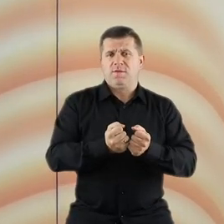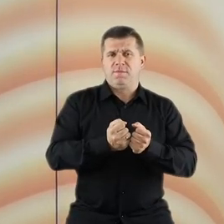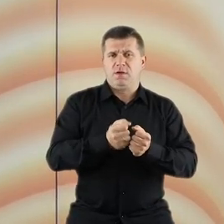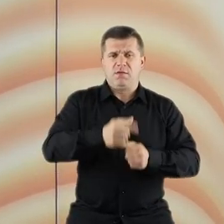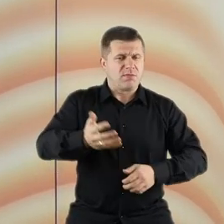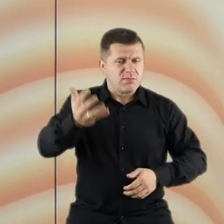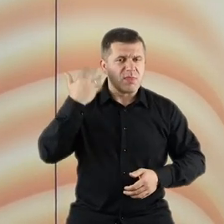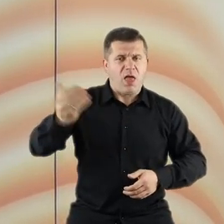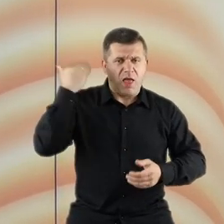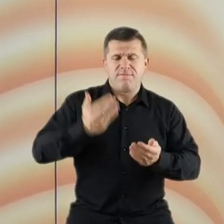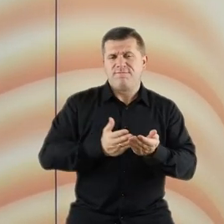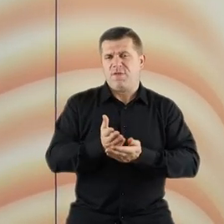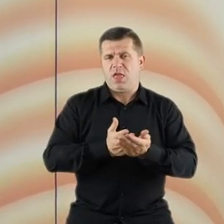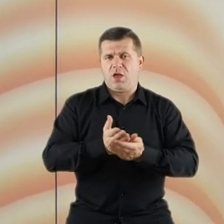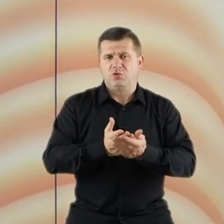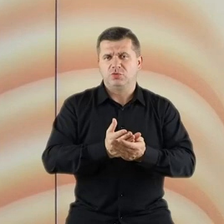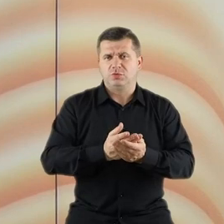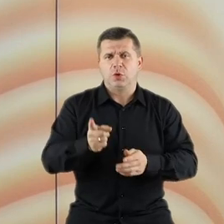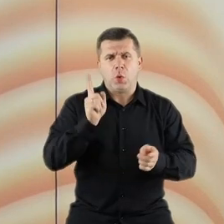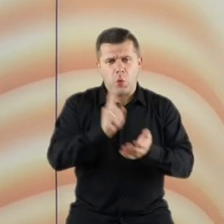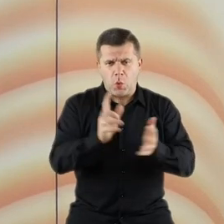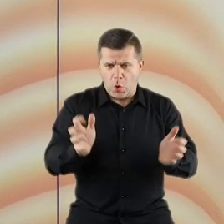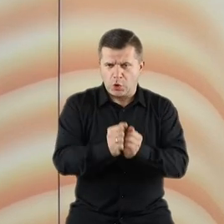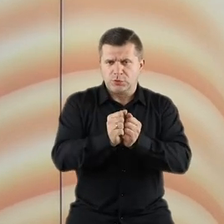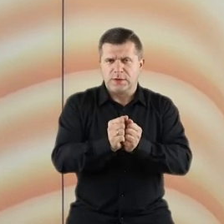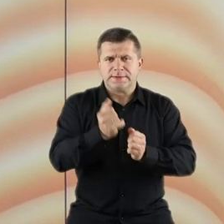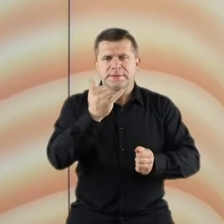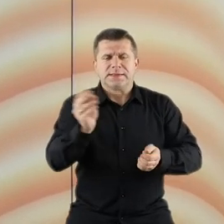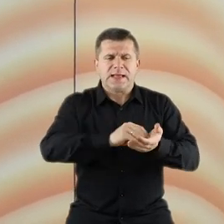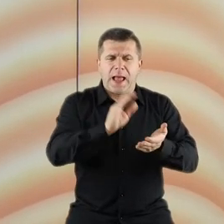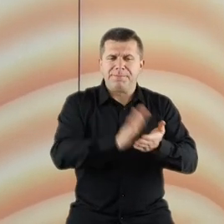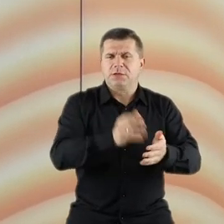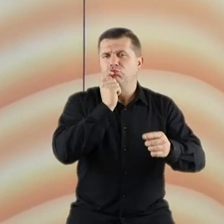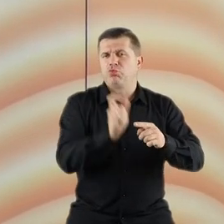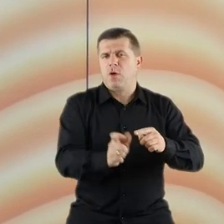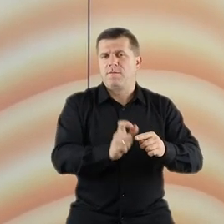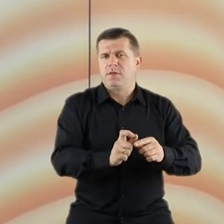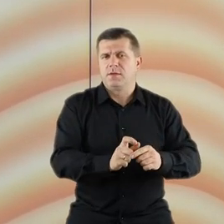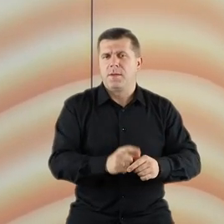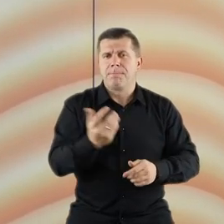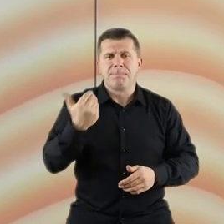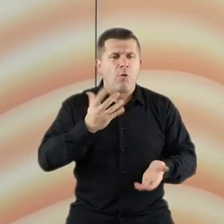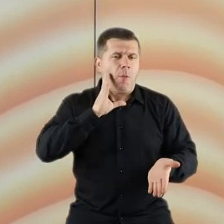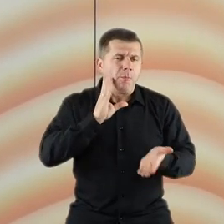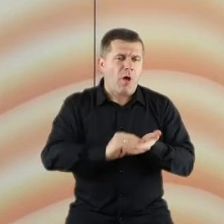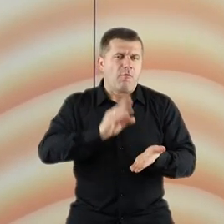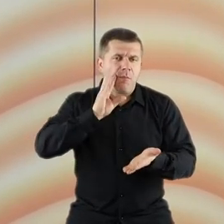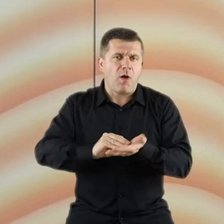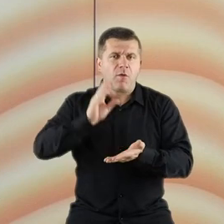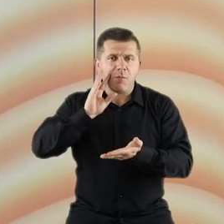te dawne wierzenia które zostały ocalone w pewnych form słownych formuła które były